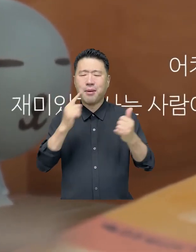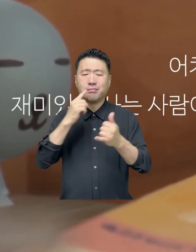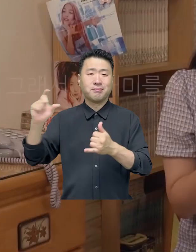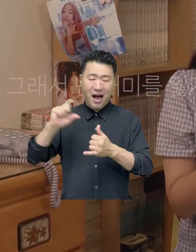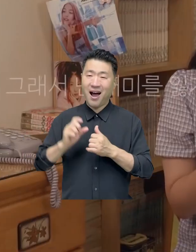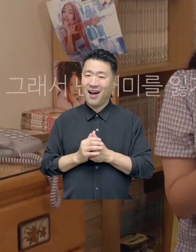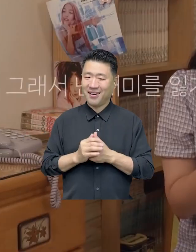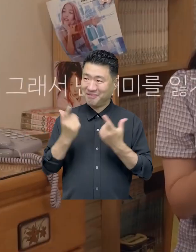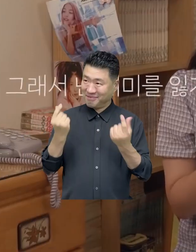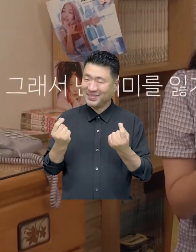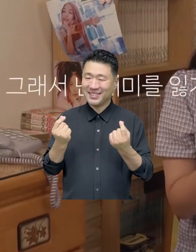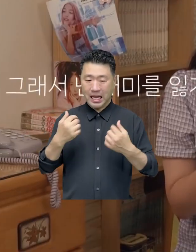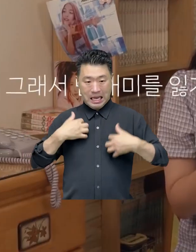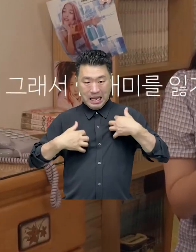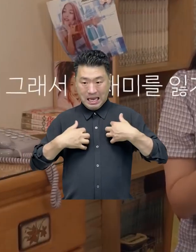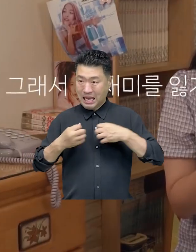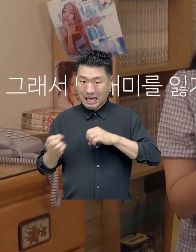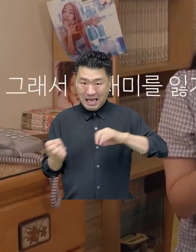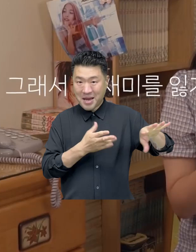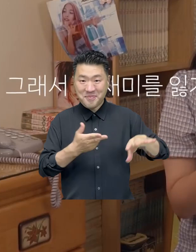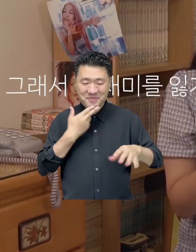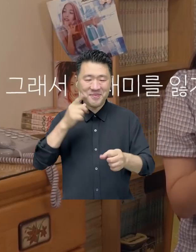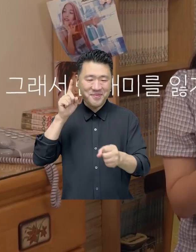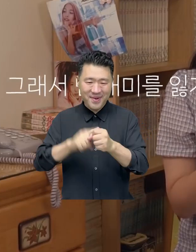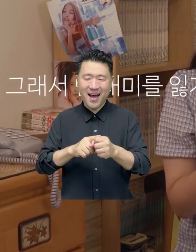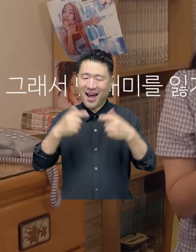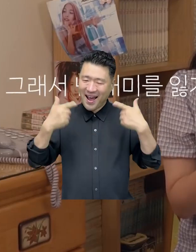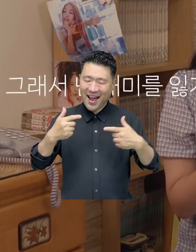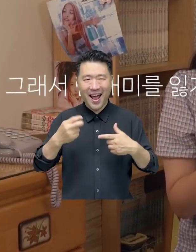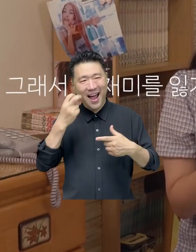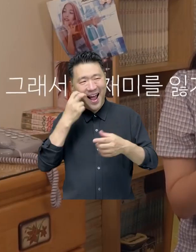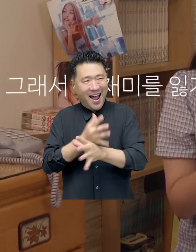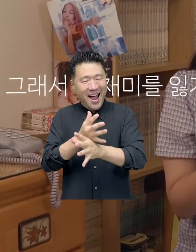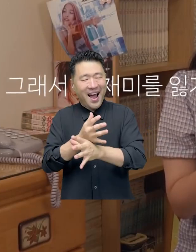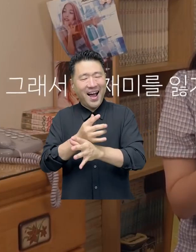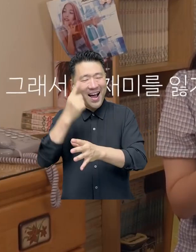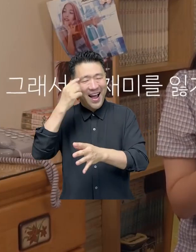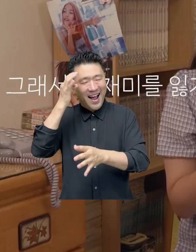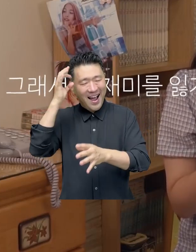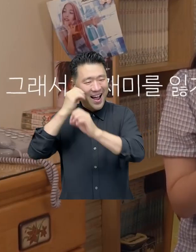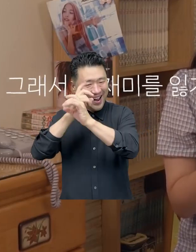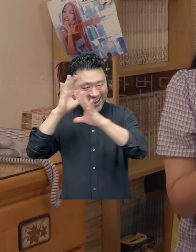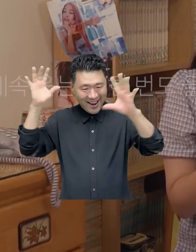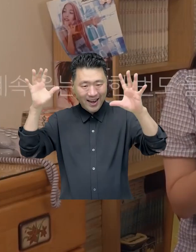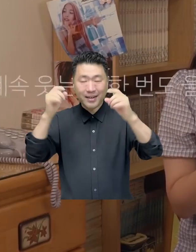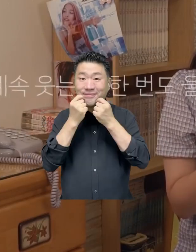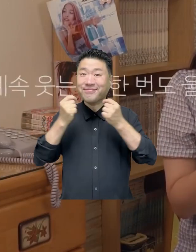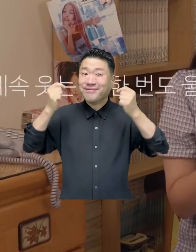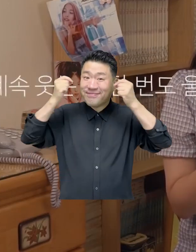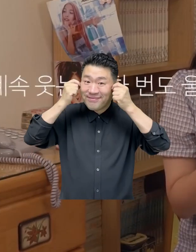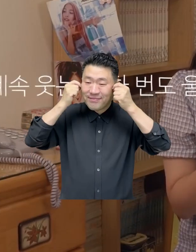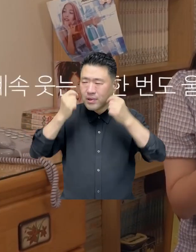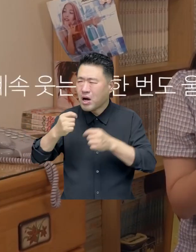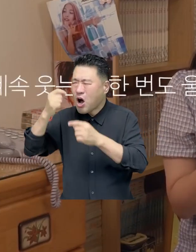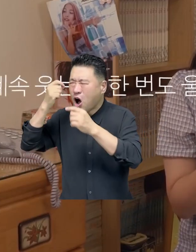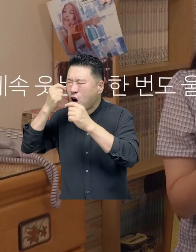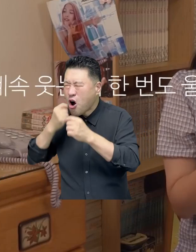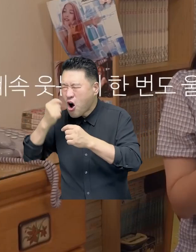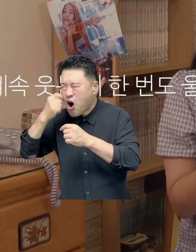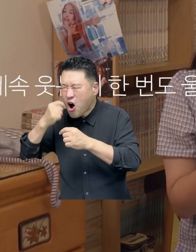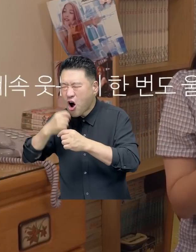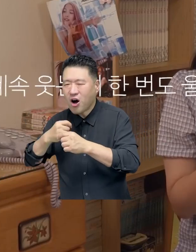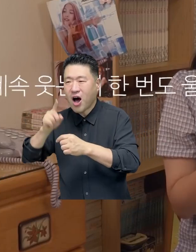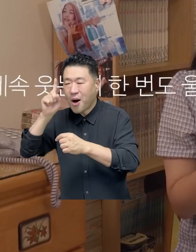했거든. 그래서 난 재미를 잃지 않으려고 늘 유머에 대해 생각해. 계속 웃는 게 한 번도